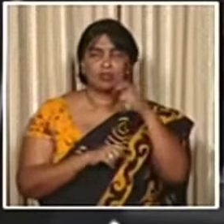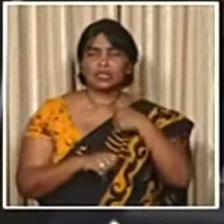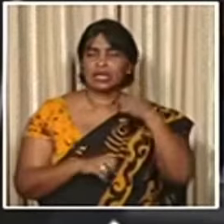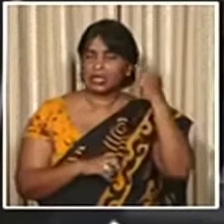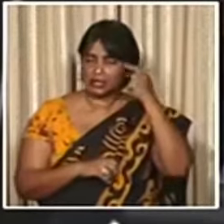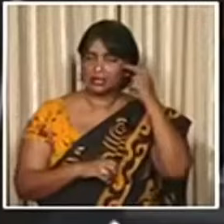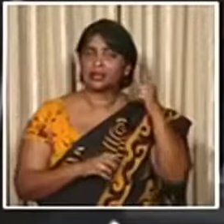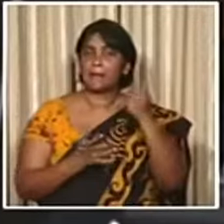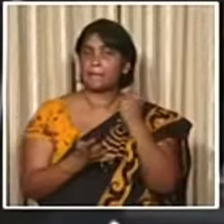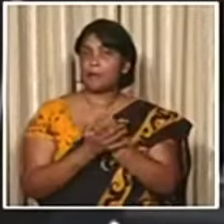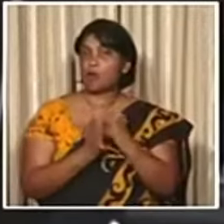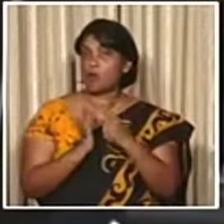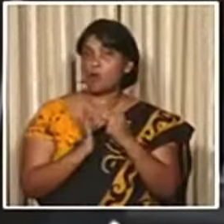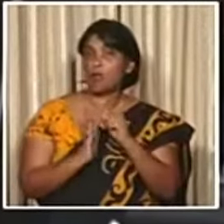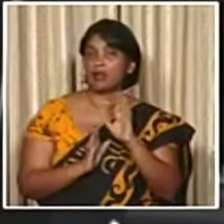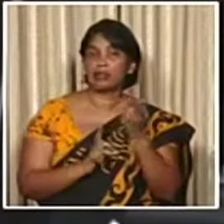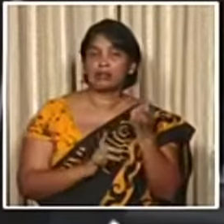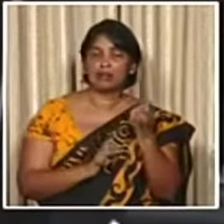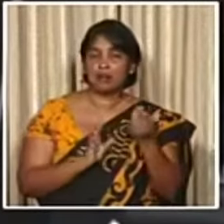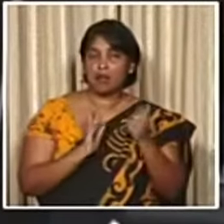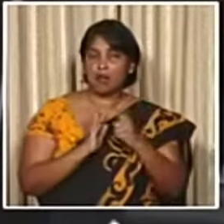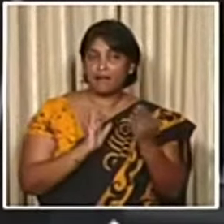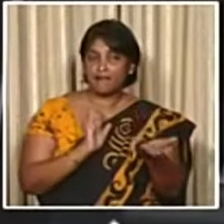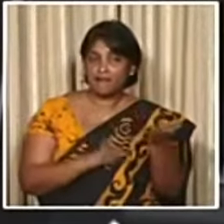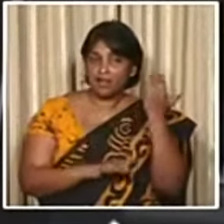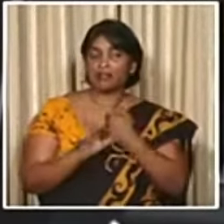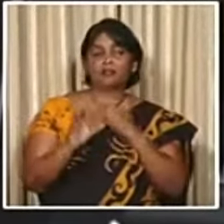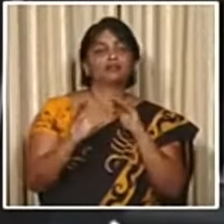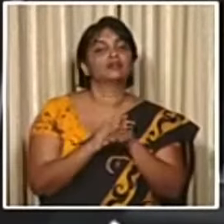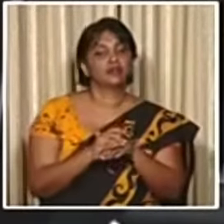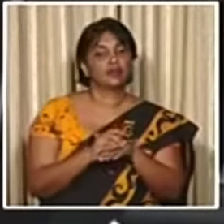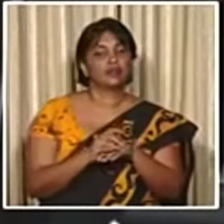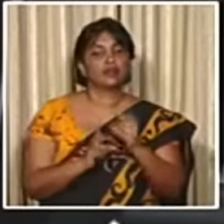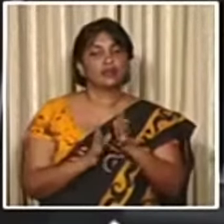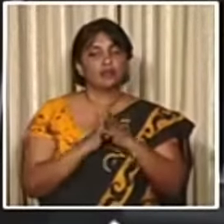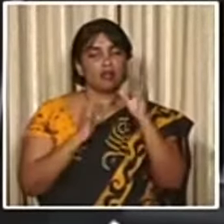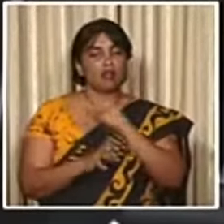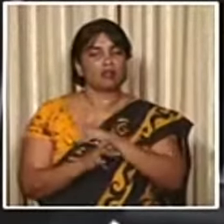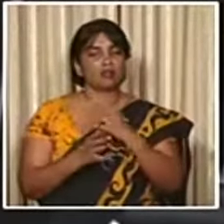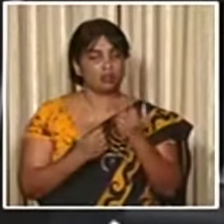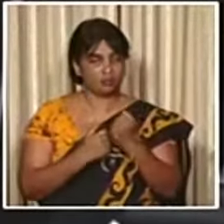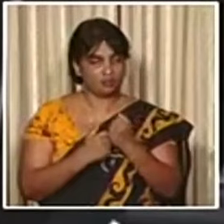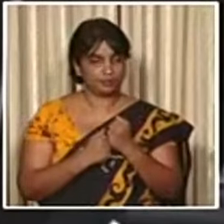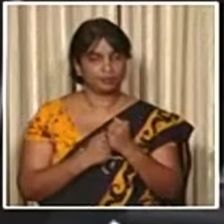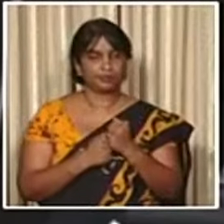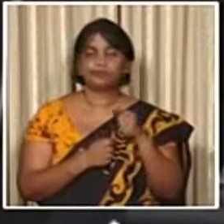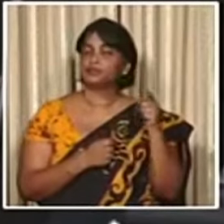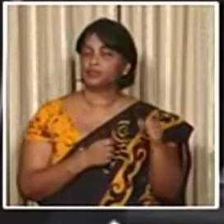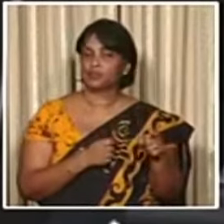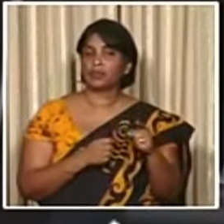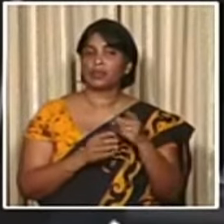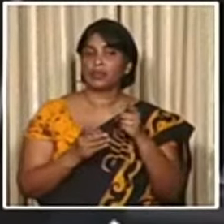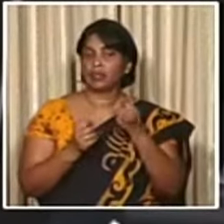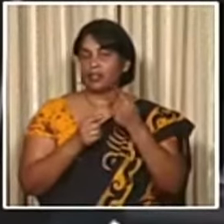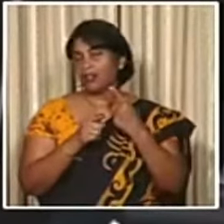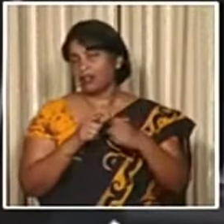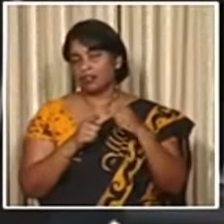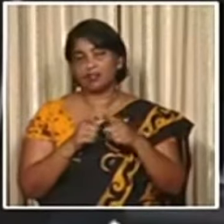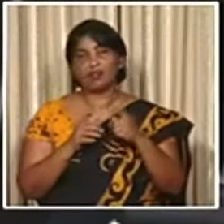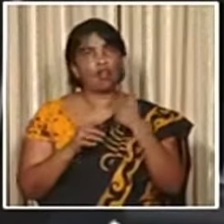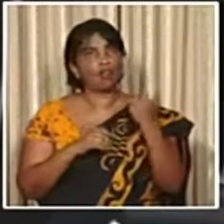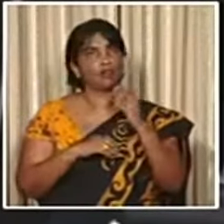බලන්නේ බැංකු පොලියට වැඩිය දශමයක් හරි දෙනවා නම් එතෙන්ට ගිහිල්ලා වැඩිපුර ආදායමක් ගන්න තමයි යන්නේ. එතකොට මේ මයික්‍රෝ ෆිනෑන්ස්